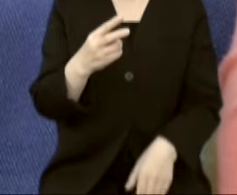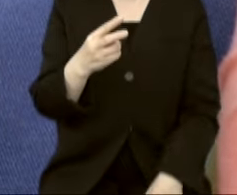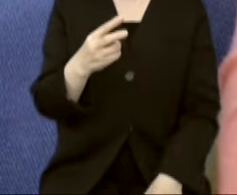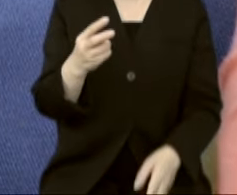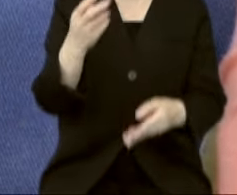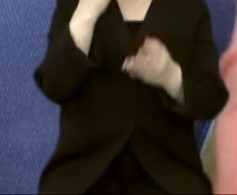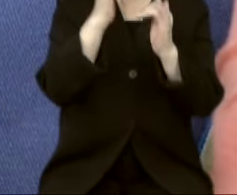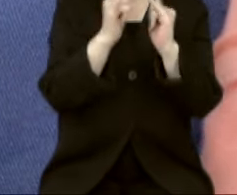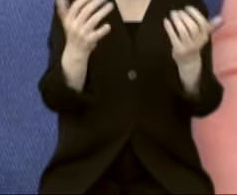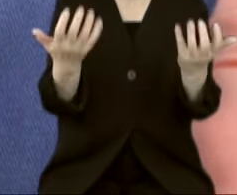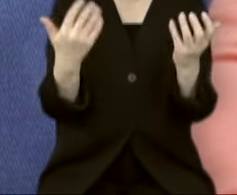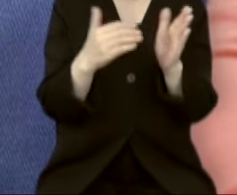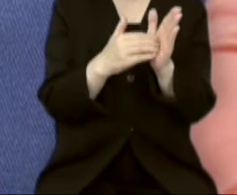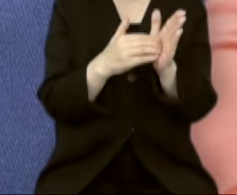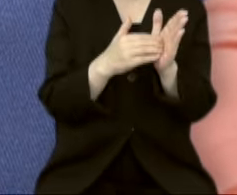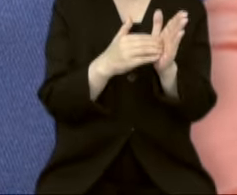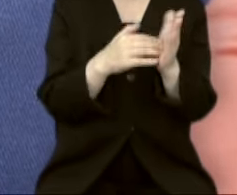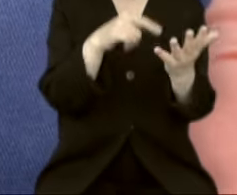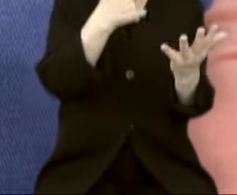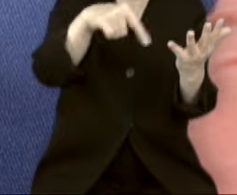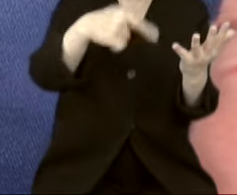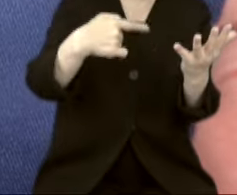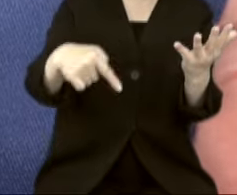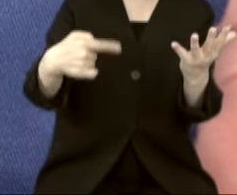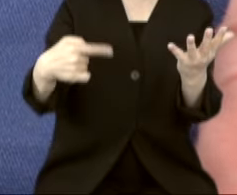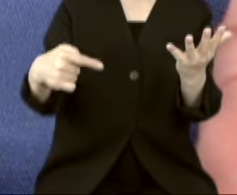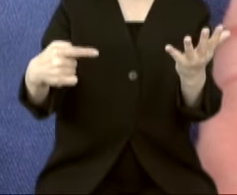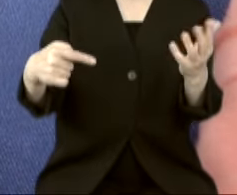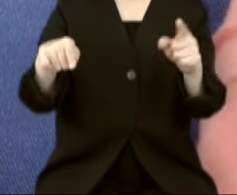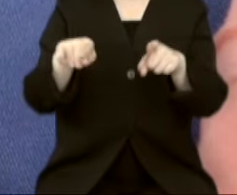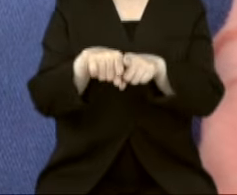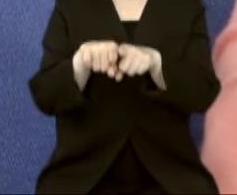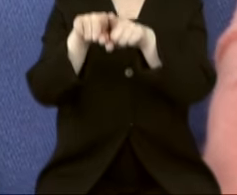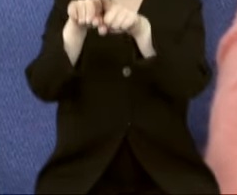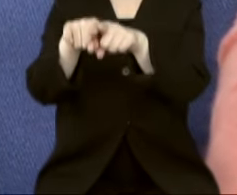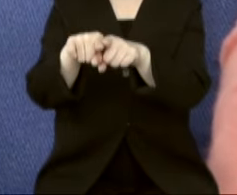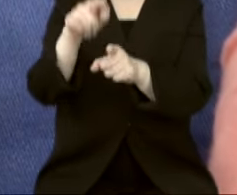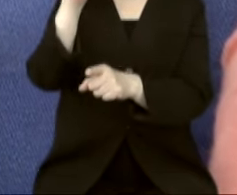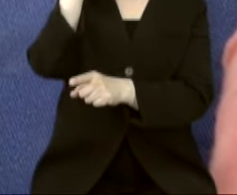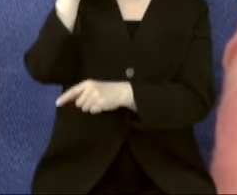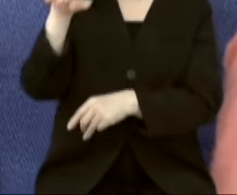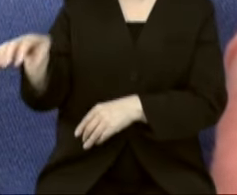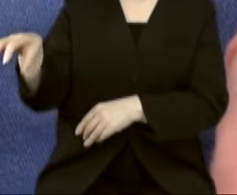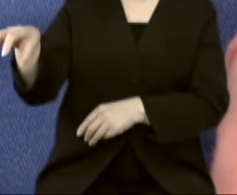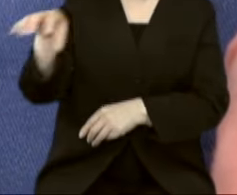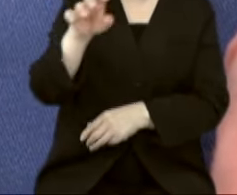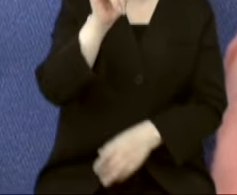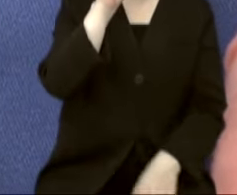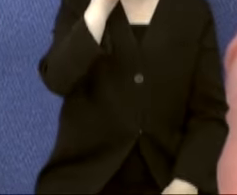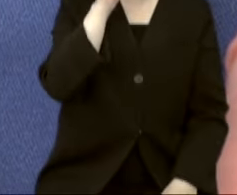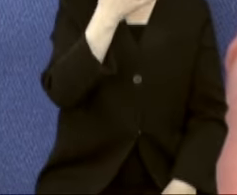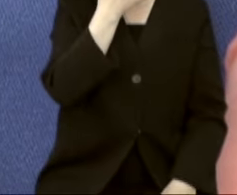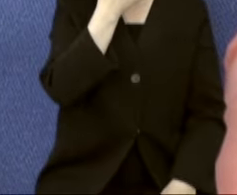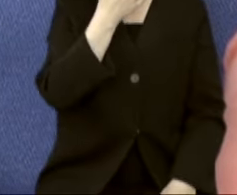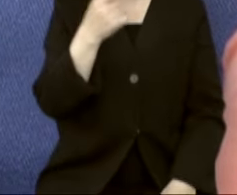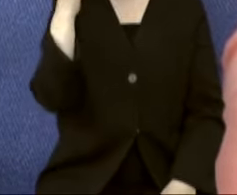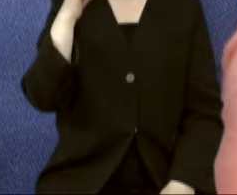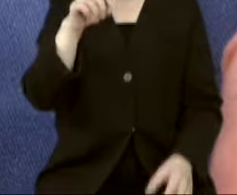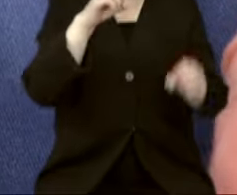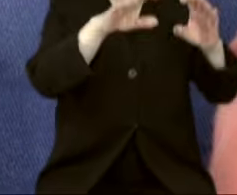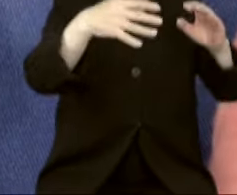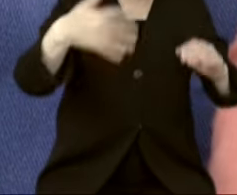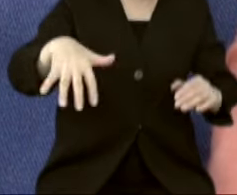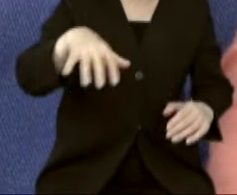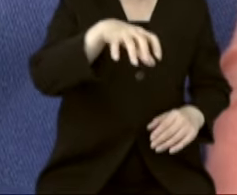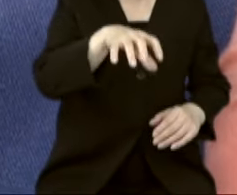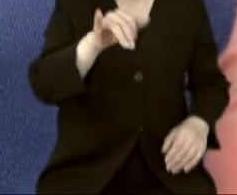젊은이들을 부르고 그분들한테 가르치고 그분들과 같이 가서 인도의 곳곳마다 아직도 복음을 돌아가지 않는